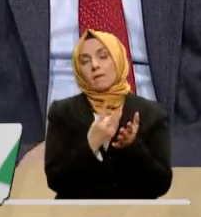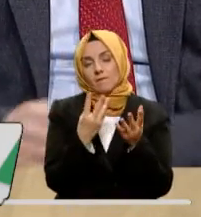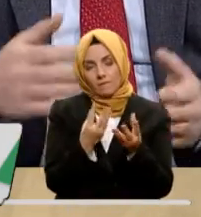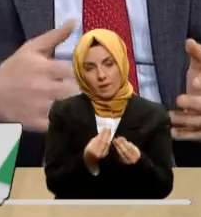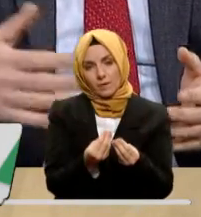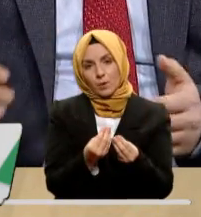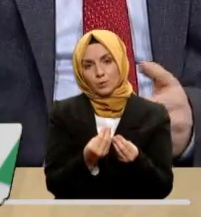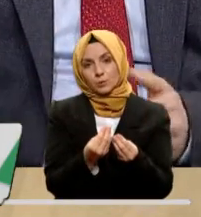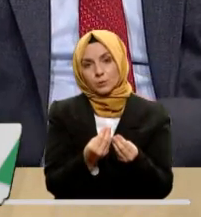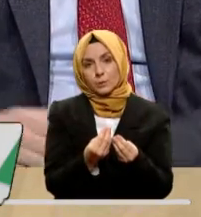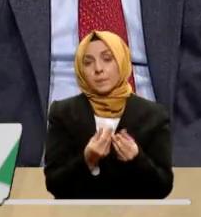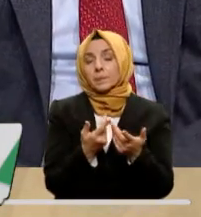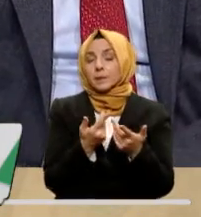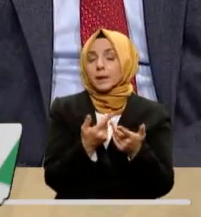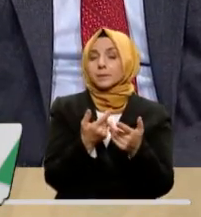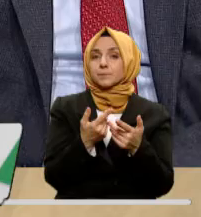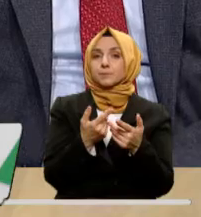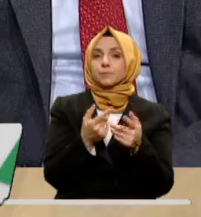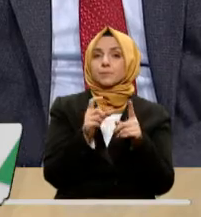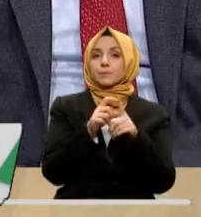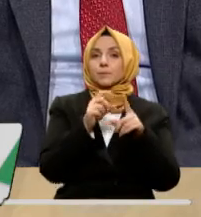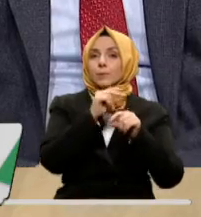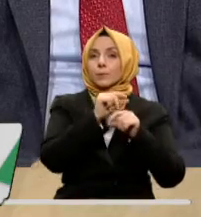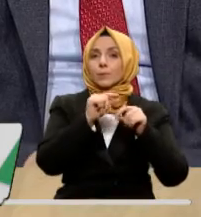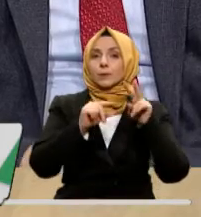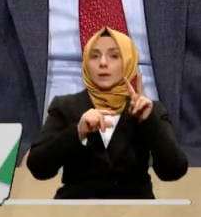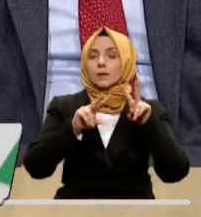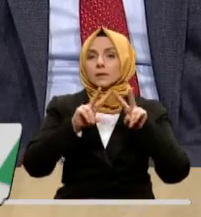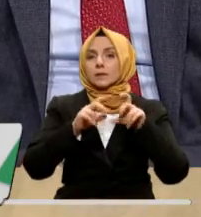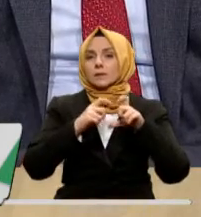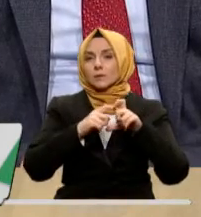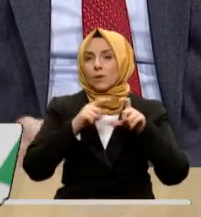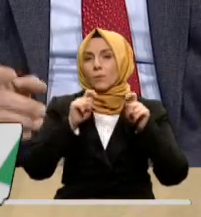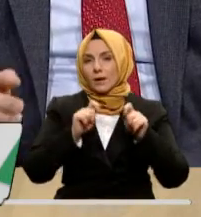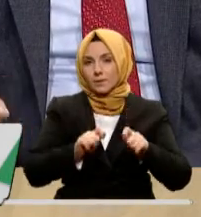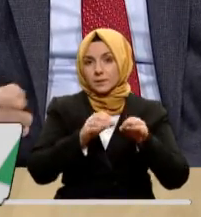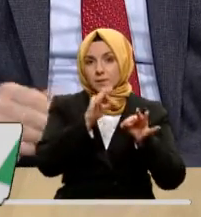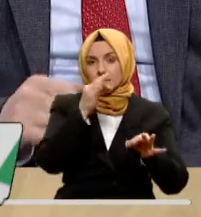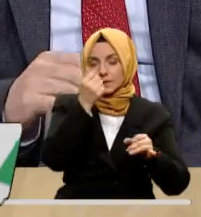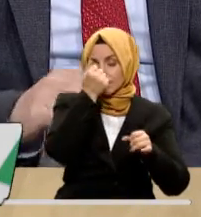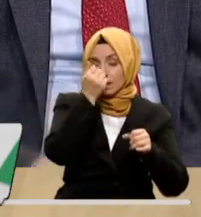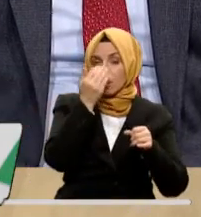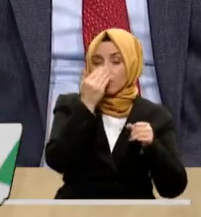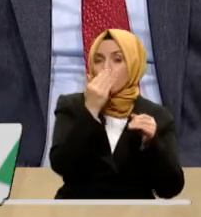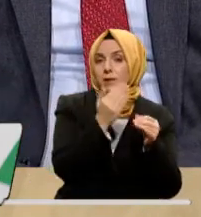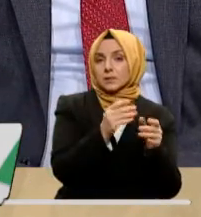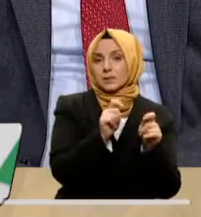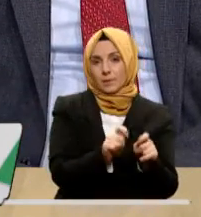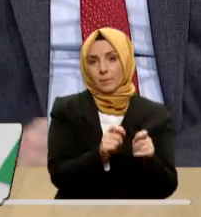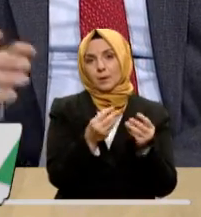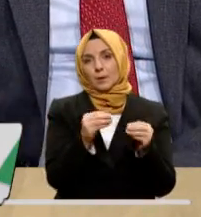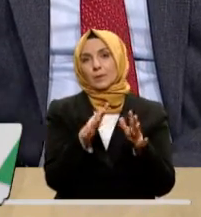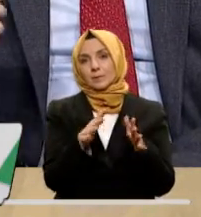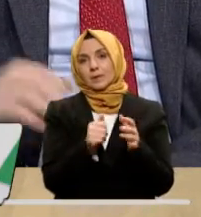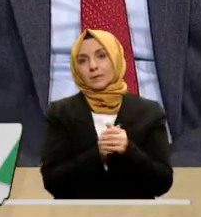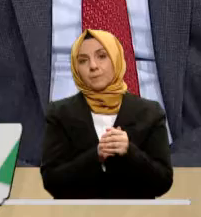kan alınmaz de bir durum yok ama onun bazı kriterleri vardır onlar sorgulanır Peki tamam o zaman şimdi arkadaki süreci de bize bir anlatın tabi